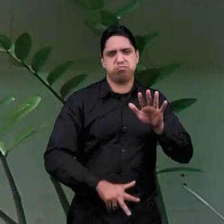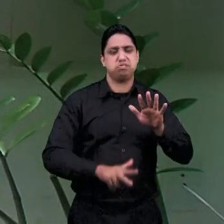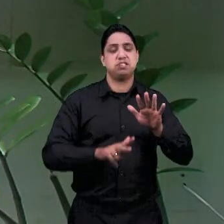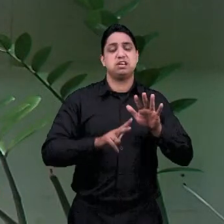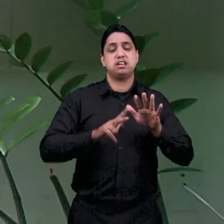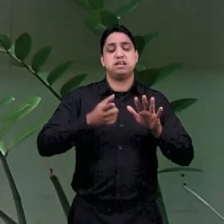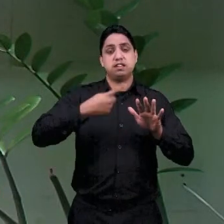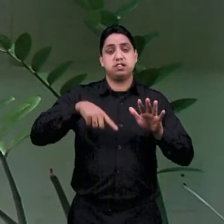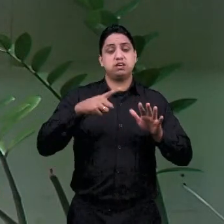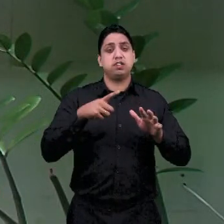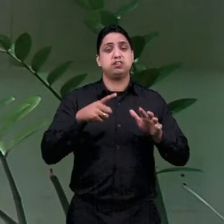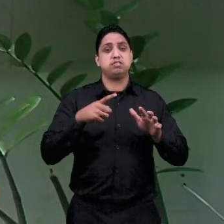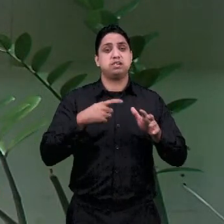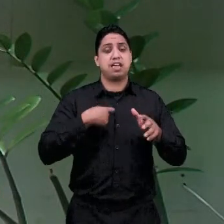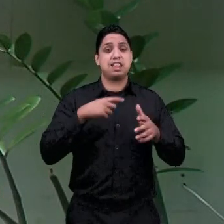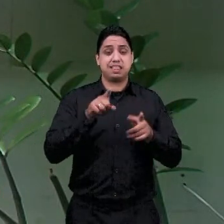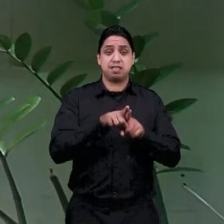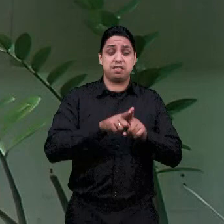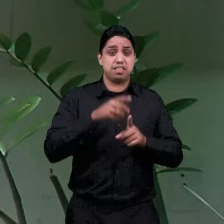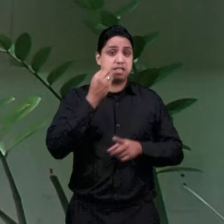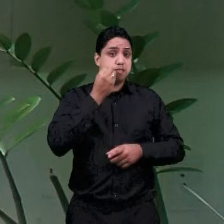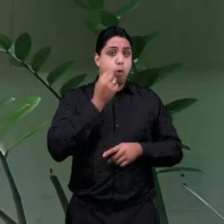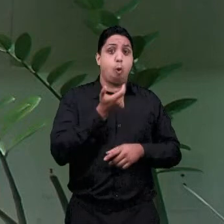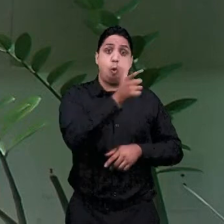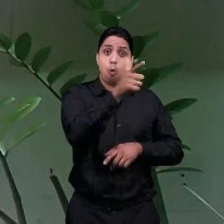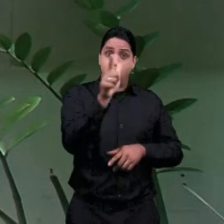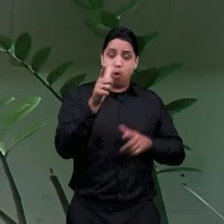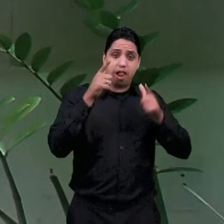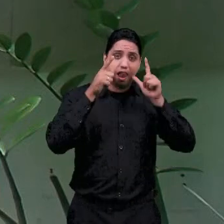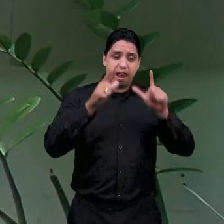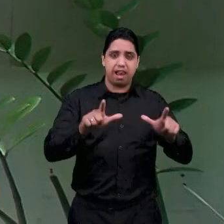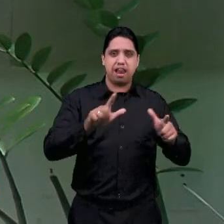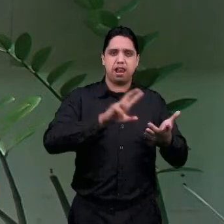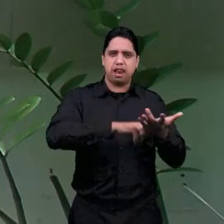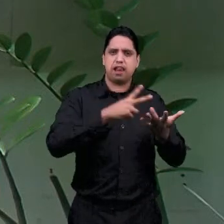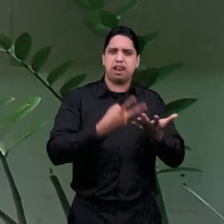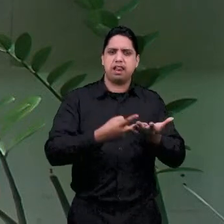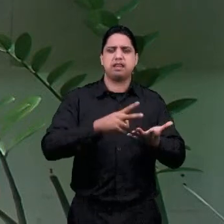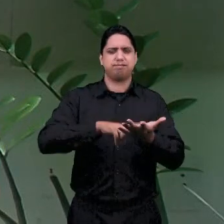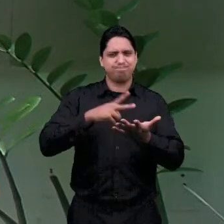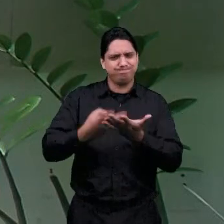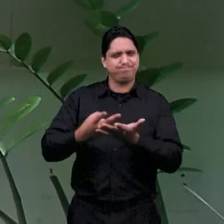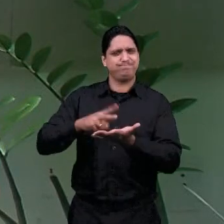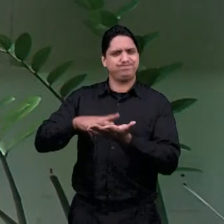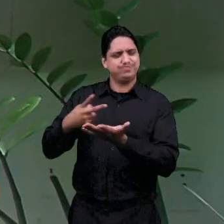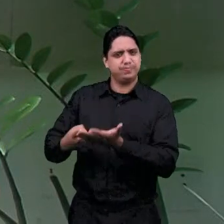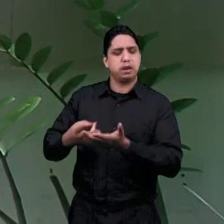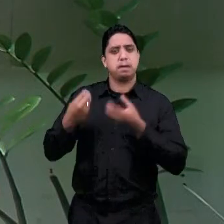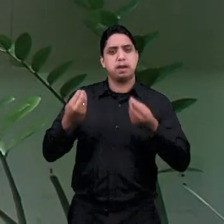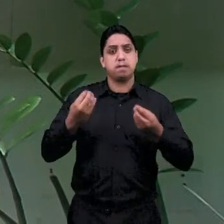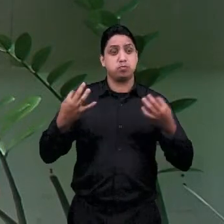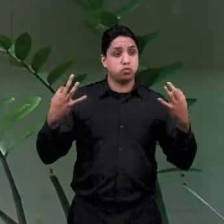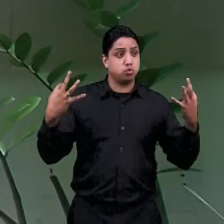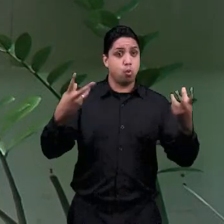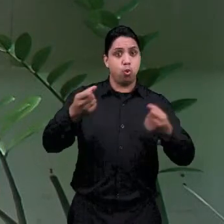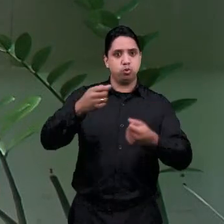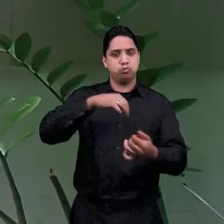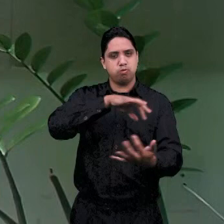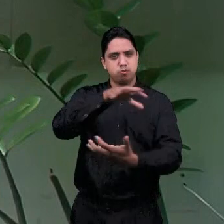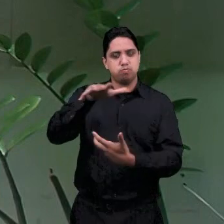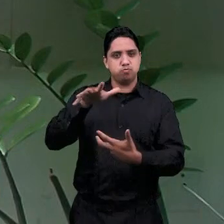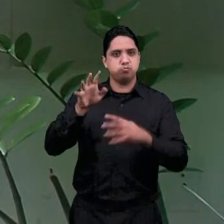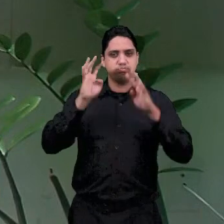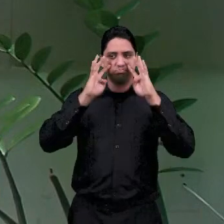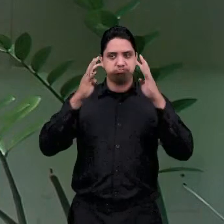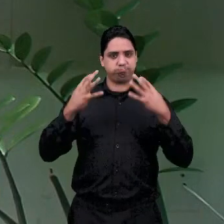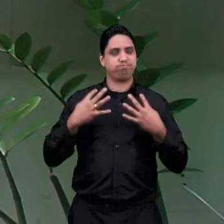Nous sommes en train de chercher un plus grand contact, le plus grand contact possible avec le monde. Il